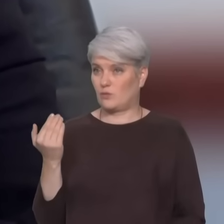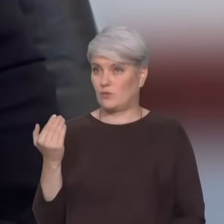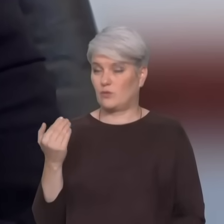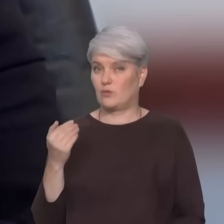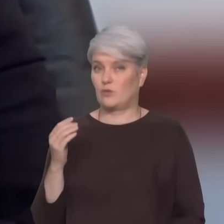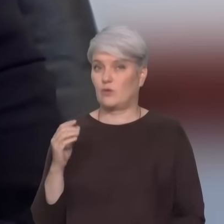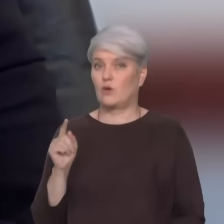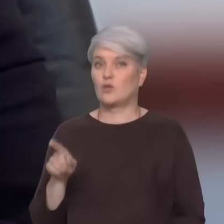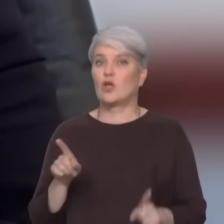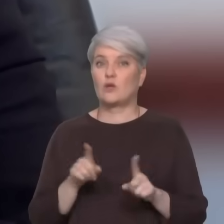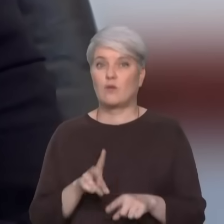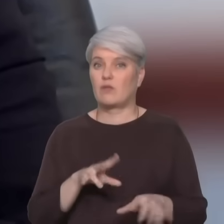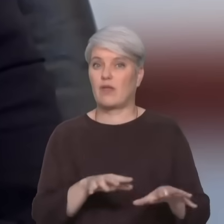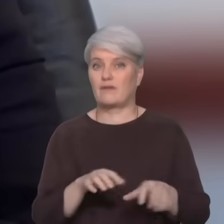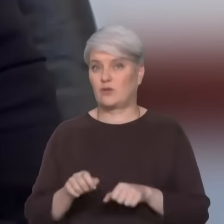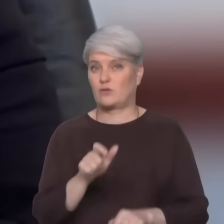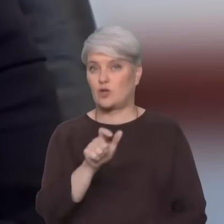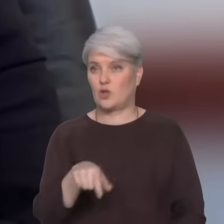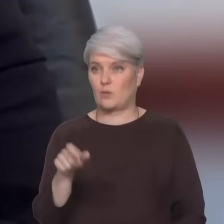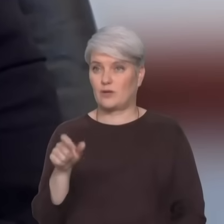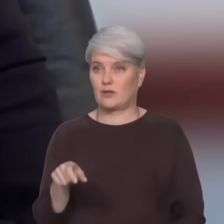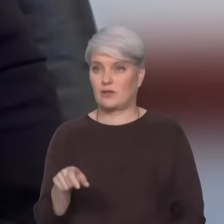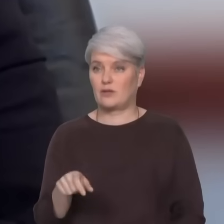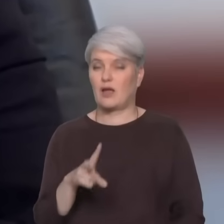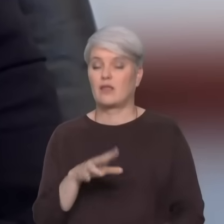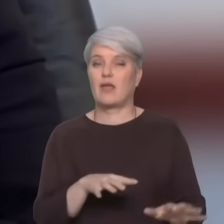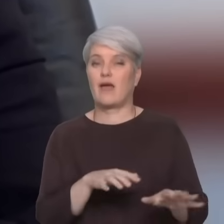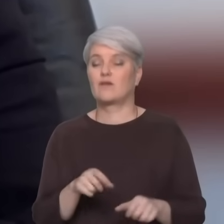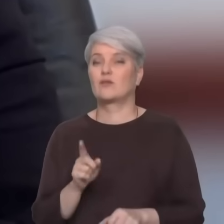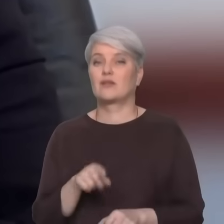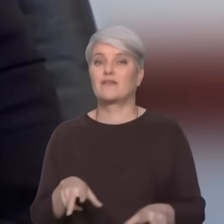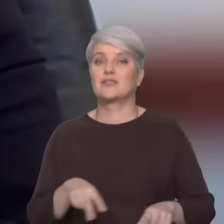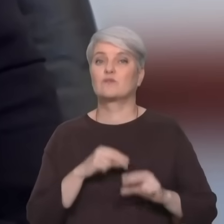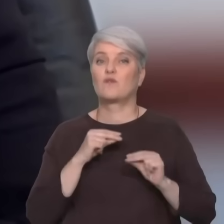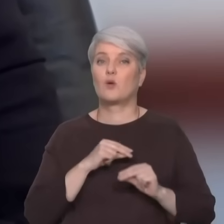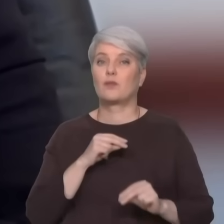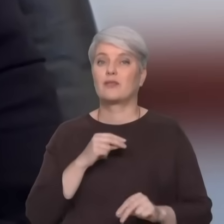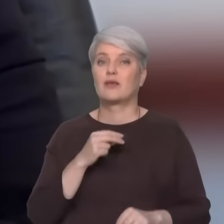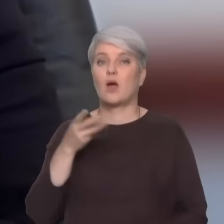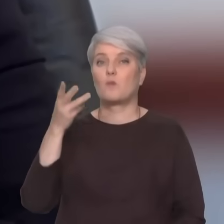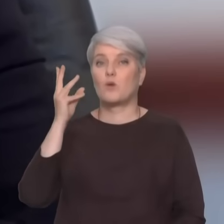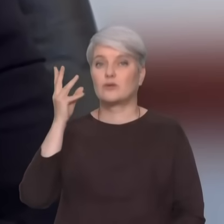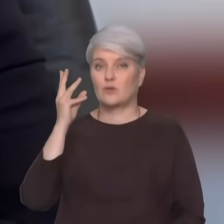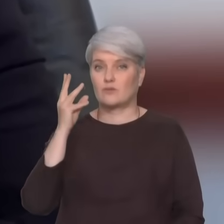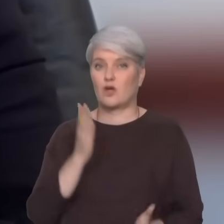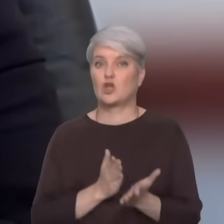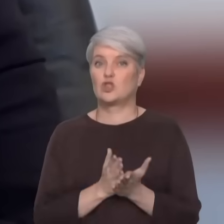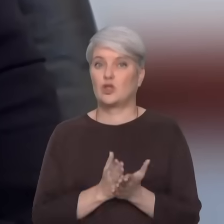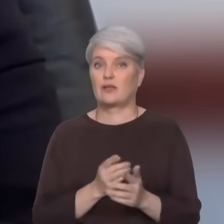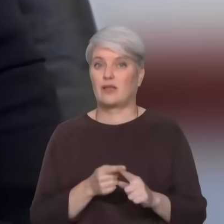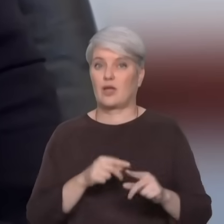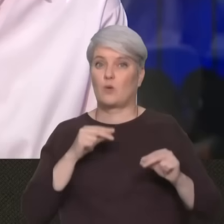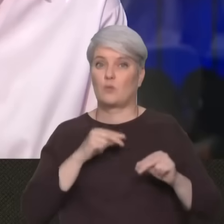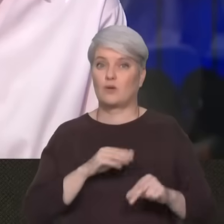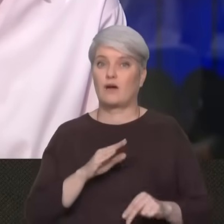не тільки не евакуйовані їх громадяни, у них не евакуйовані навіть співробітники посольства штатні, які працювали